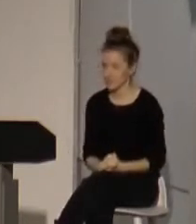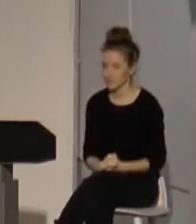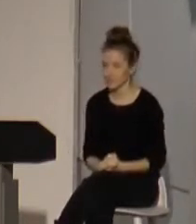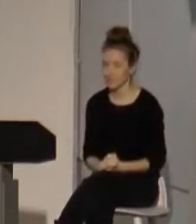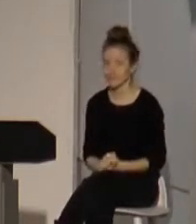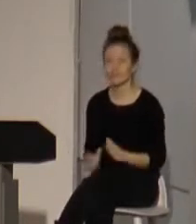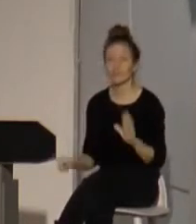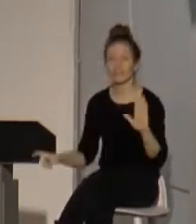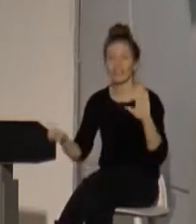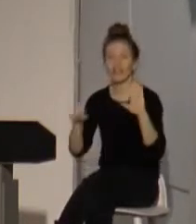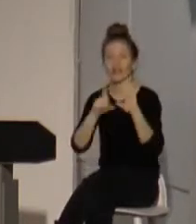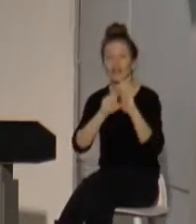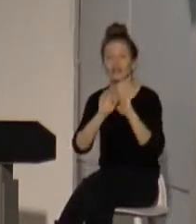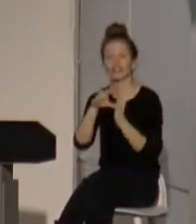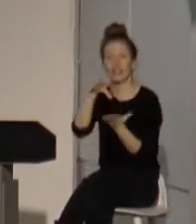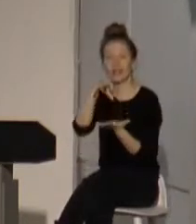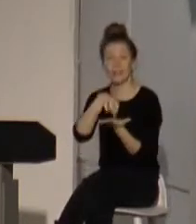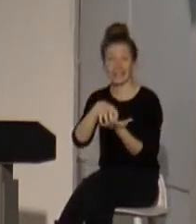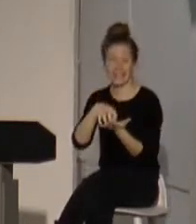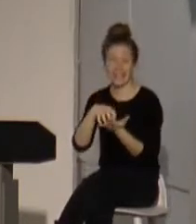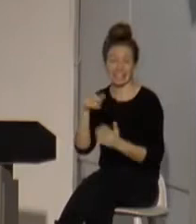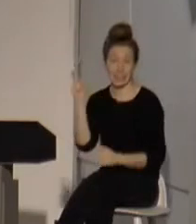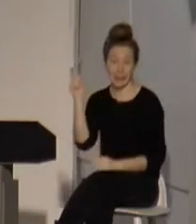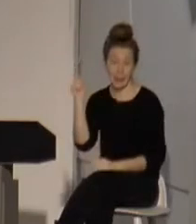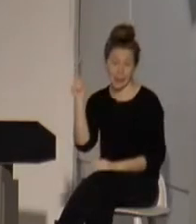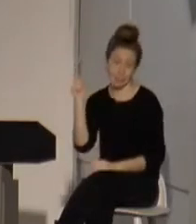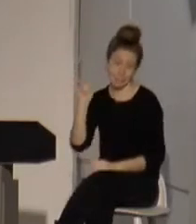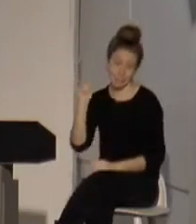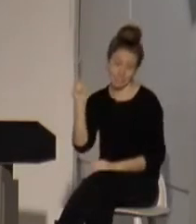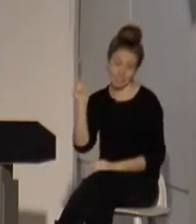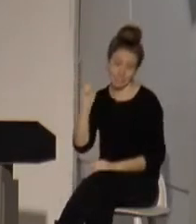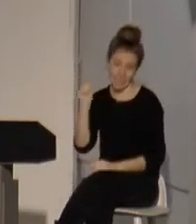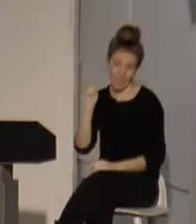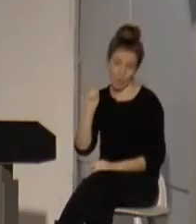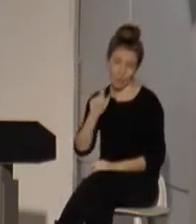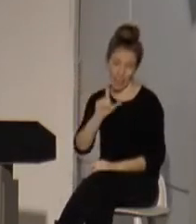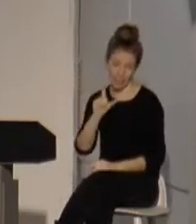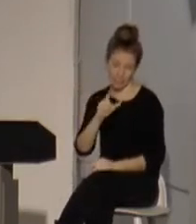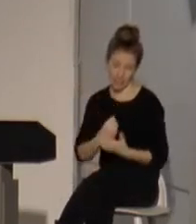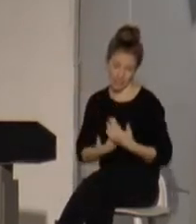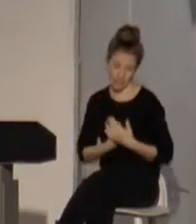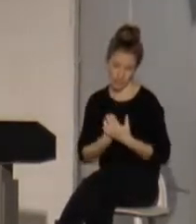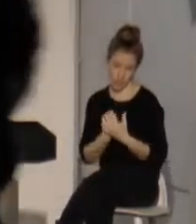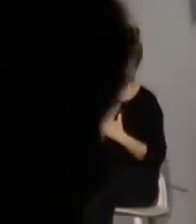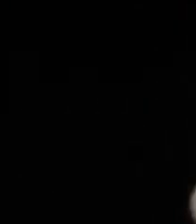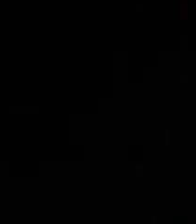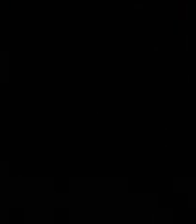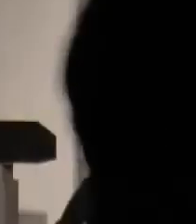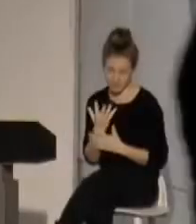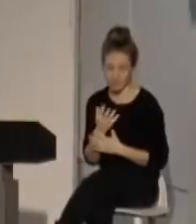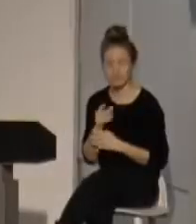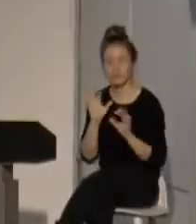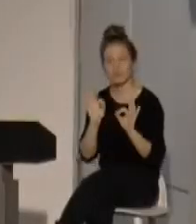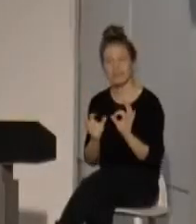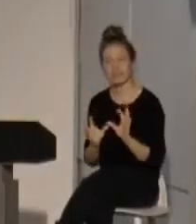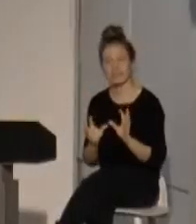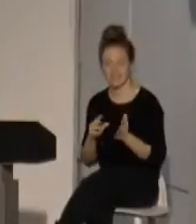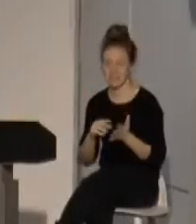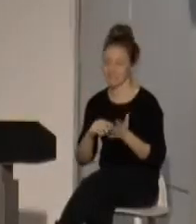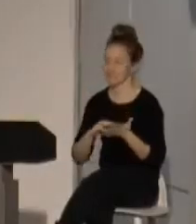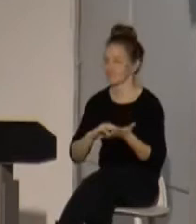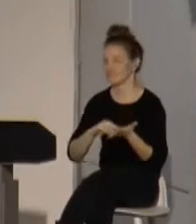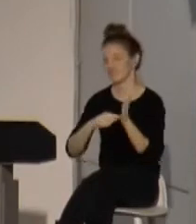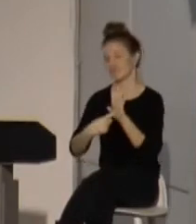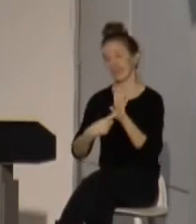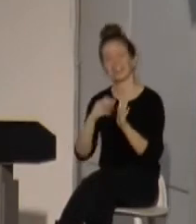לוגו של מרכז בית החולים לוינשטיין, בית חולים שיקומי, בעצם משקף את הפנטזיה הזאת ואת השאיפה